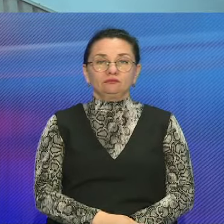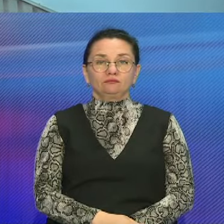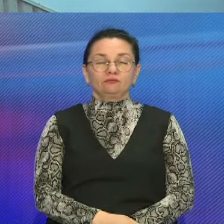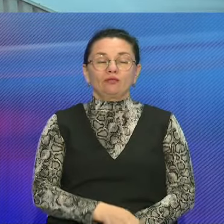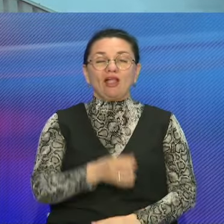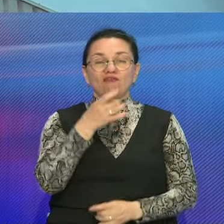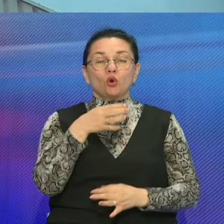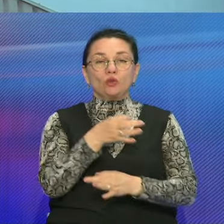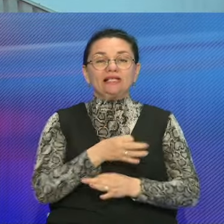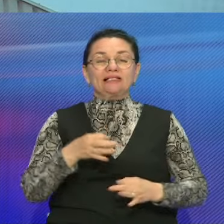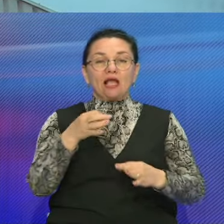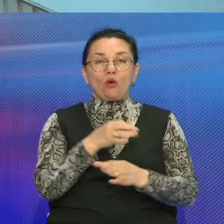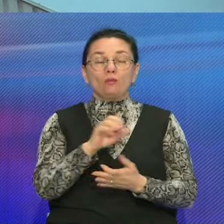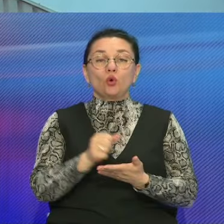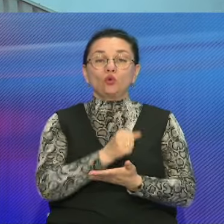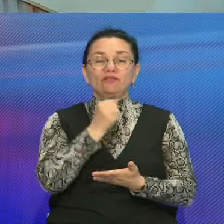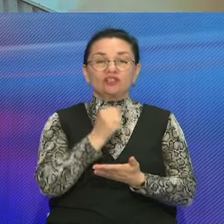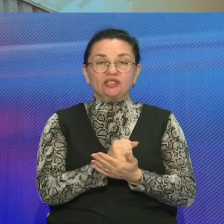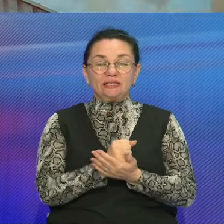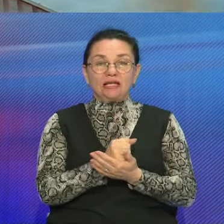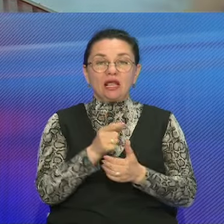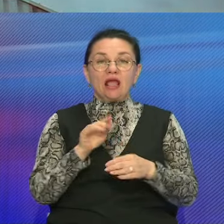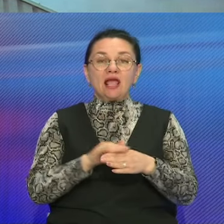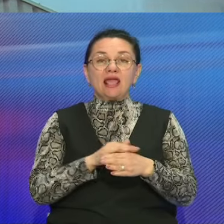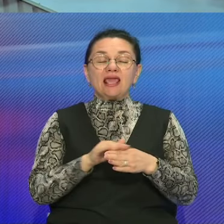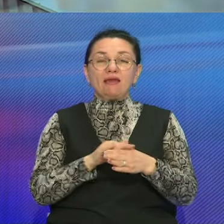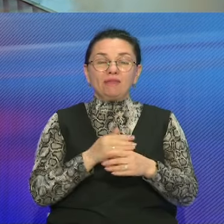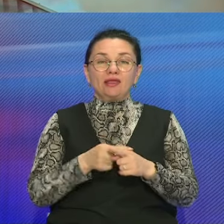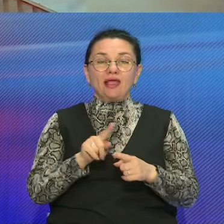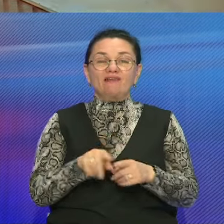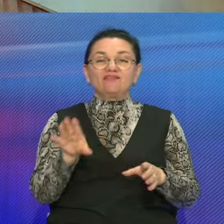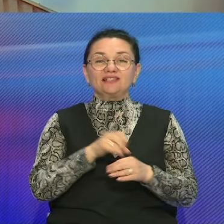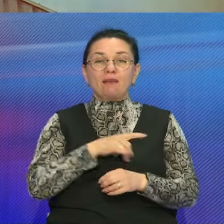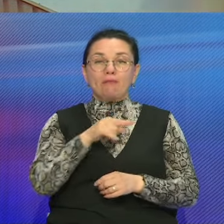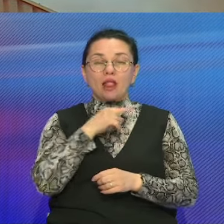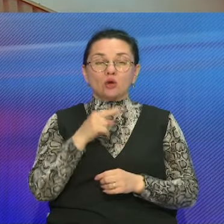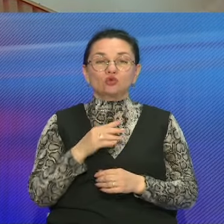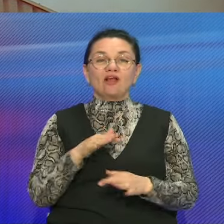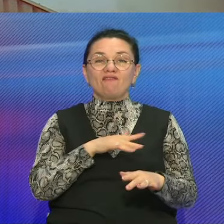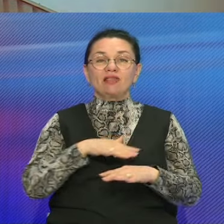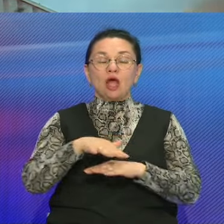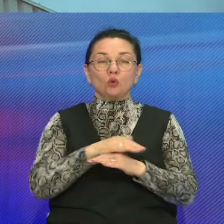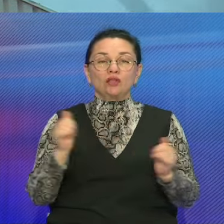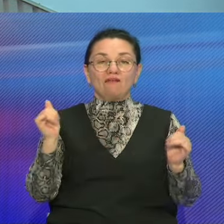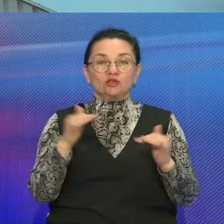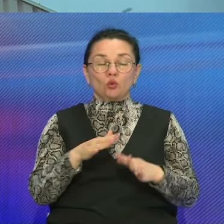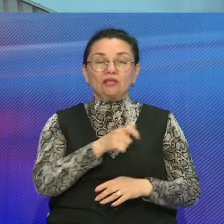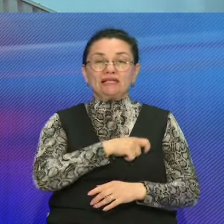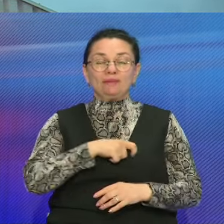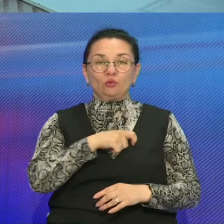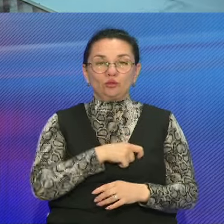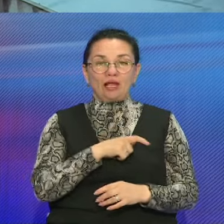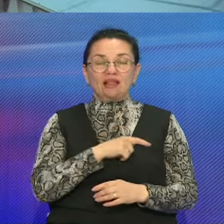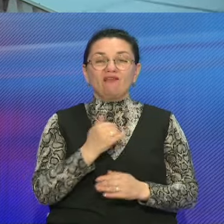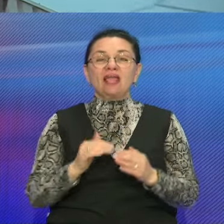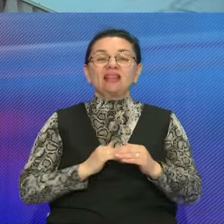У Гродненской области затверджены имены делегата Всебелорусского народного сходу от местных советов депутатов. У склад высшего